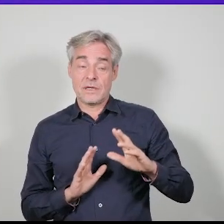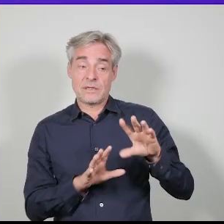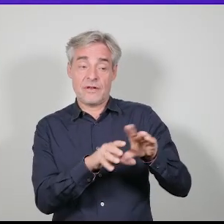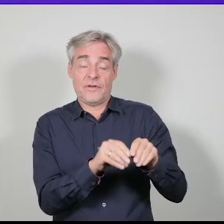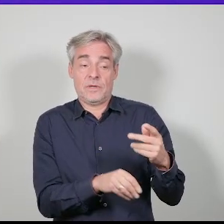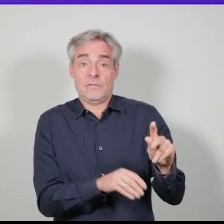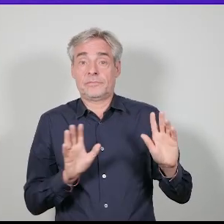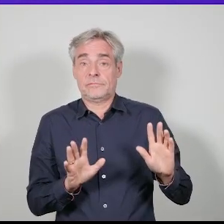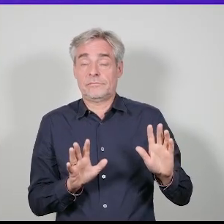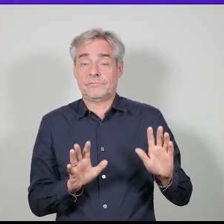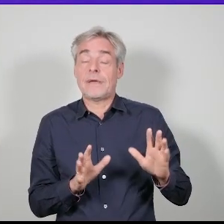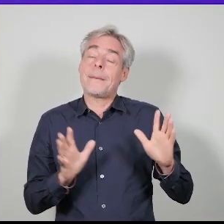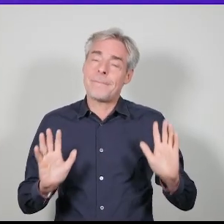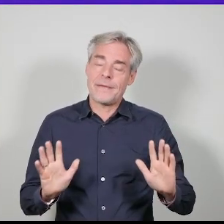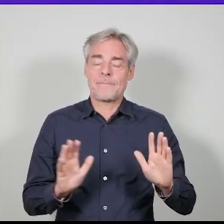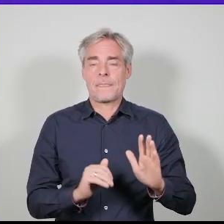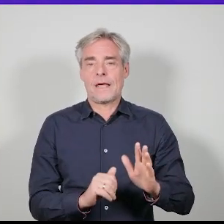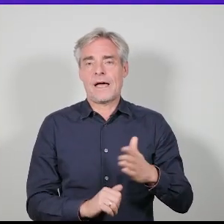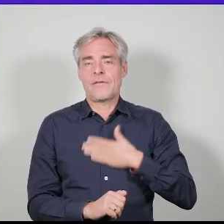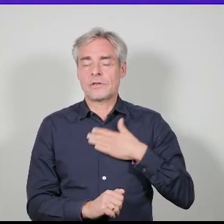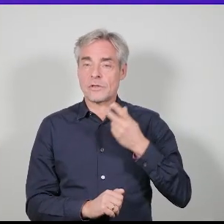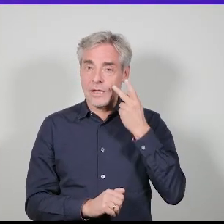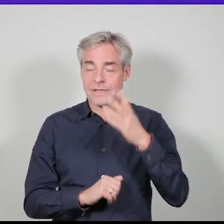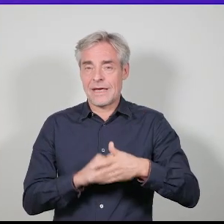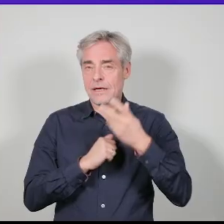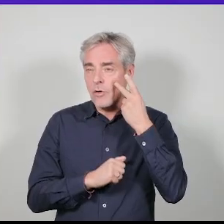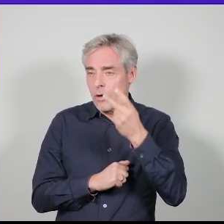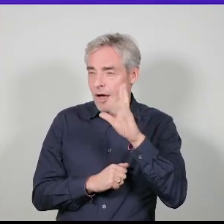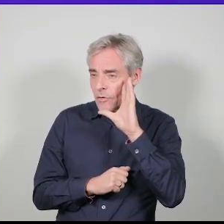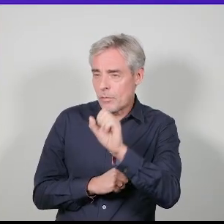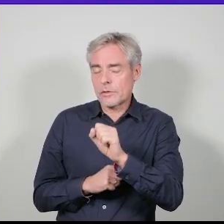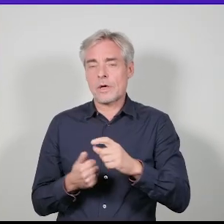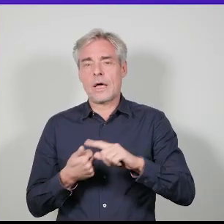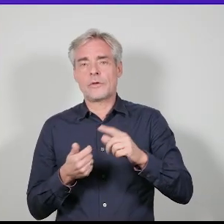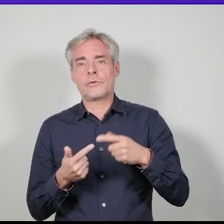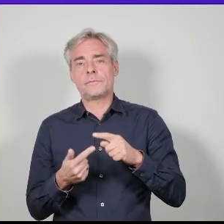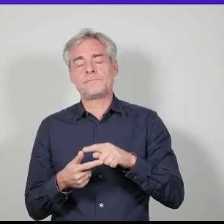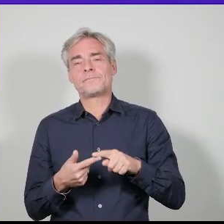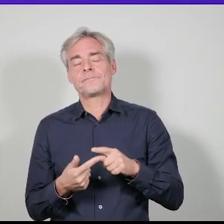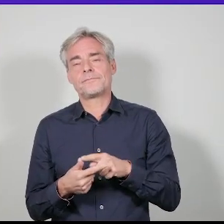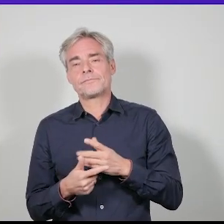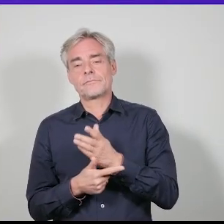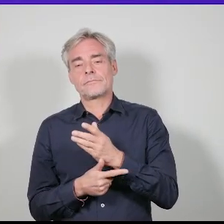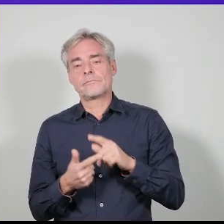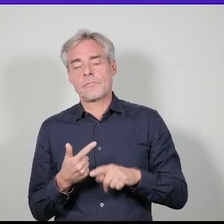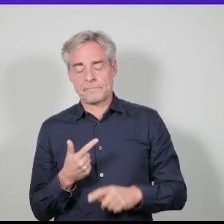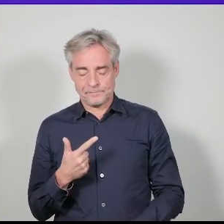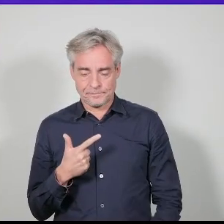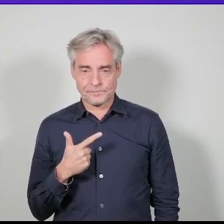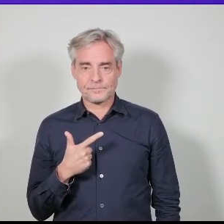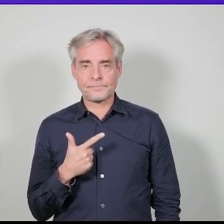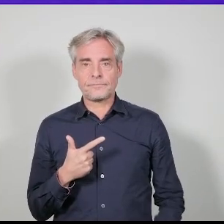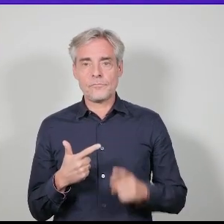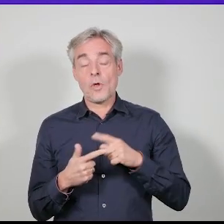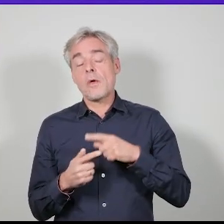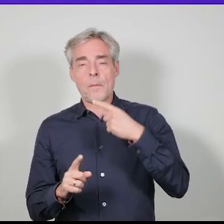Mais ce que ça permet de faire, c'est de repérer. Alors, ça permet de faire 2 choses, à mon sens. On va commencer par la chose